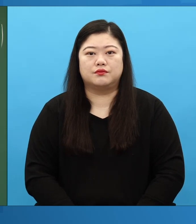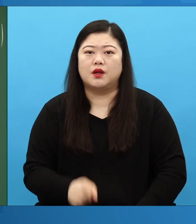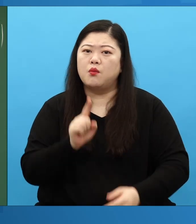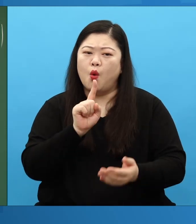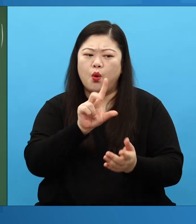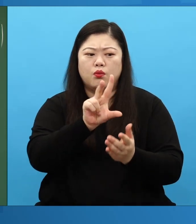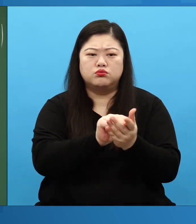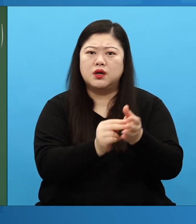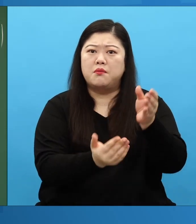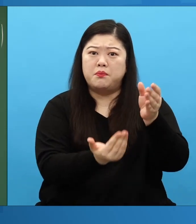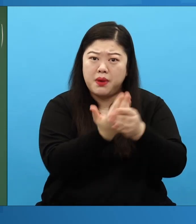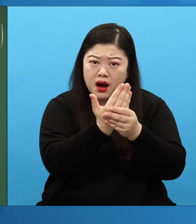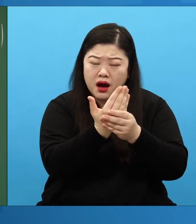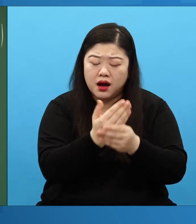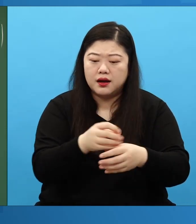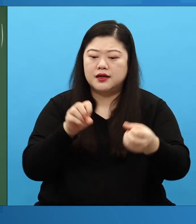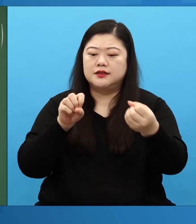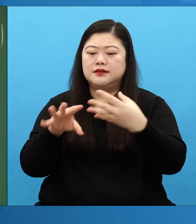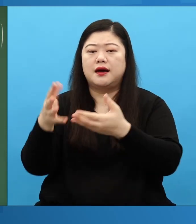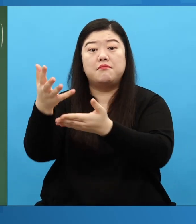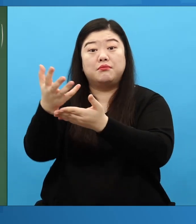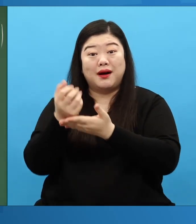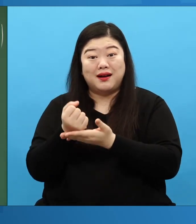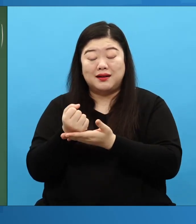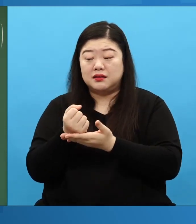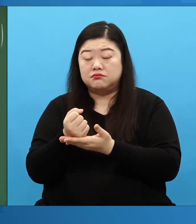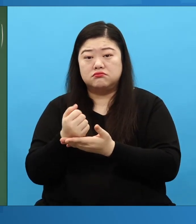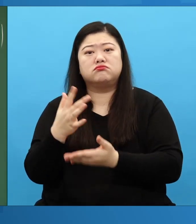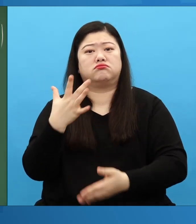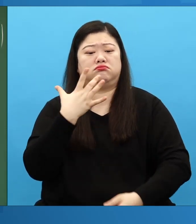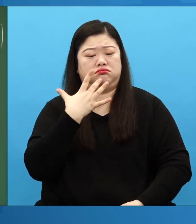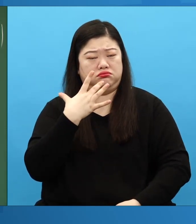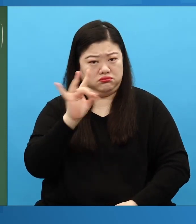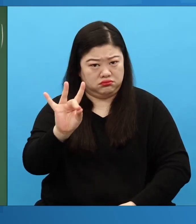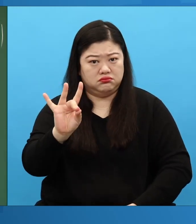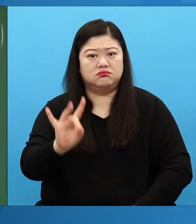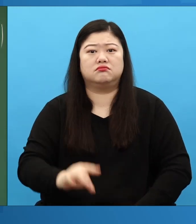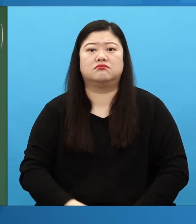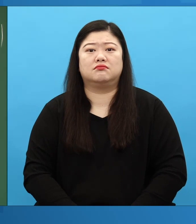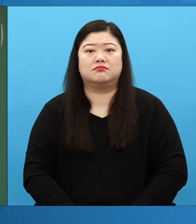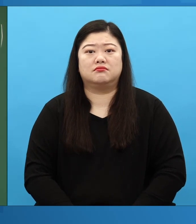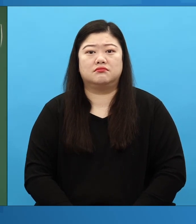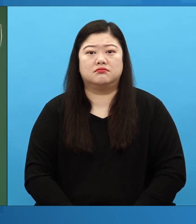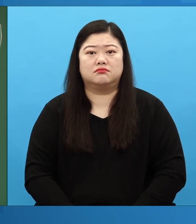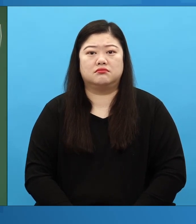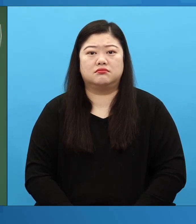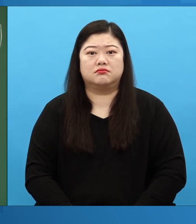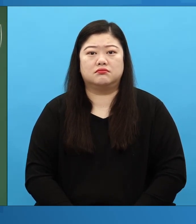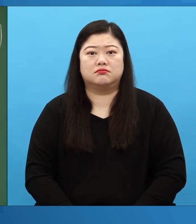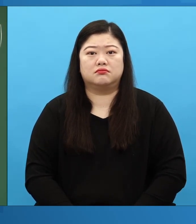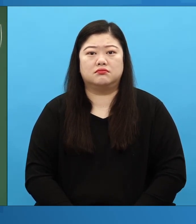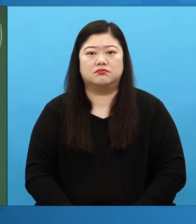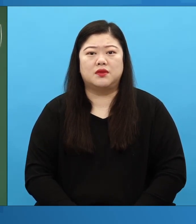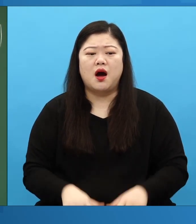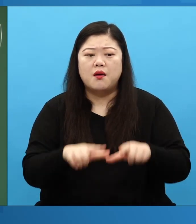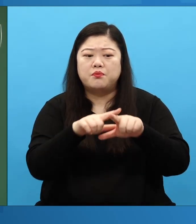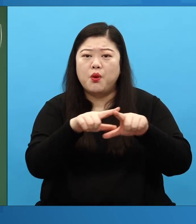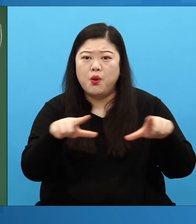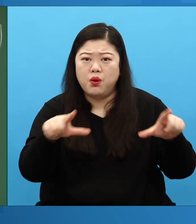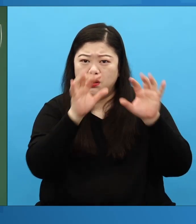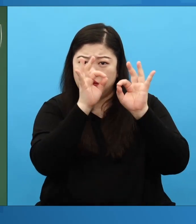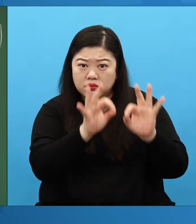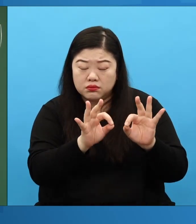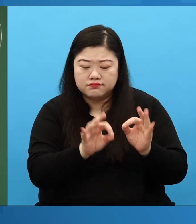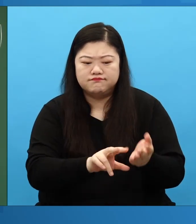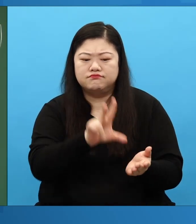거는 당연한 거예요. When a problem or crisis arises, that is rightful. 우리는 이제 문제가 오면 피하려고 안 합니까? 당연한 겁니다. 그게. A lot